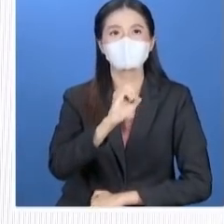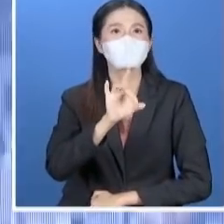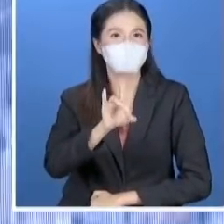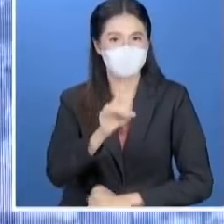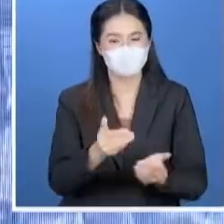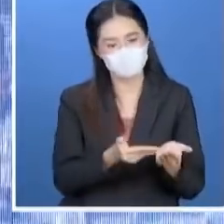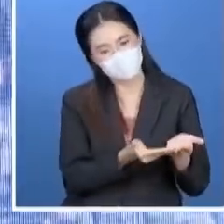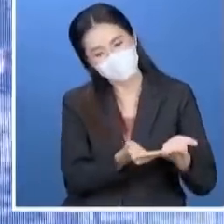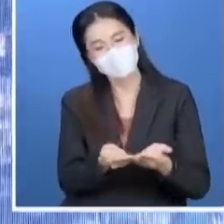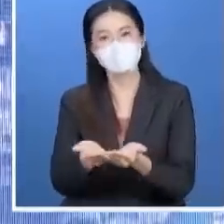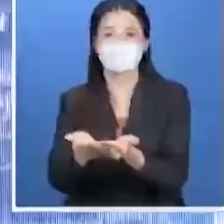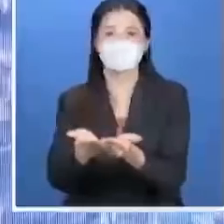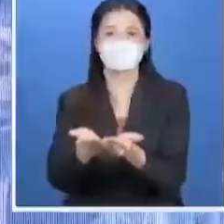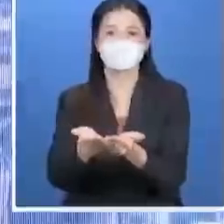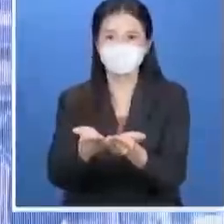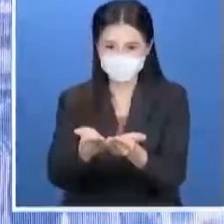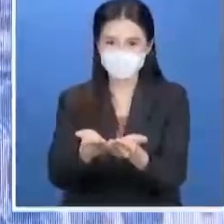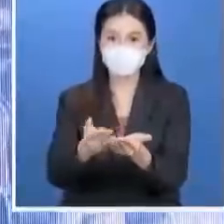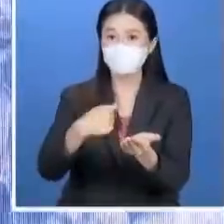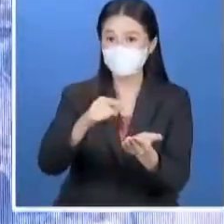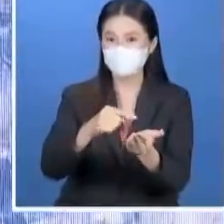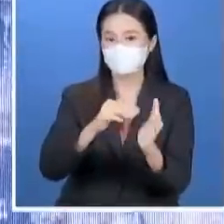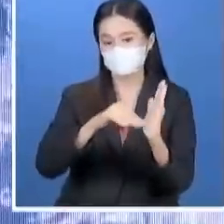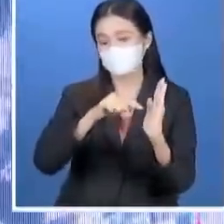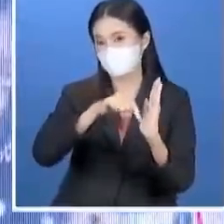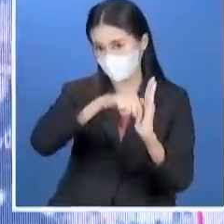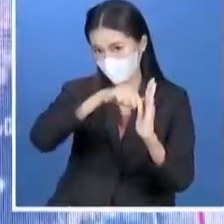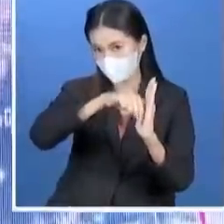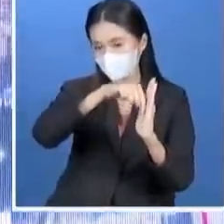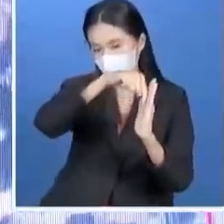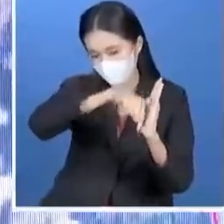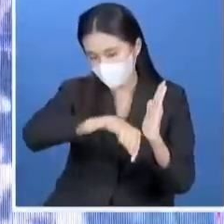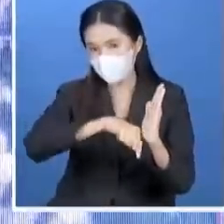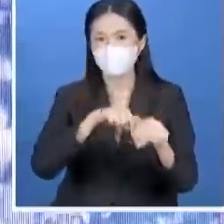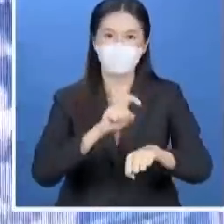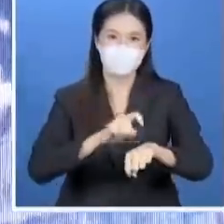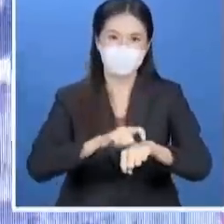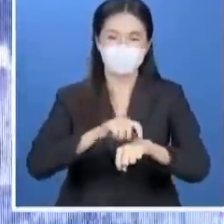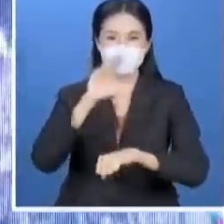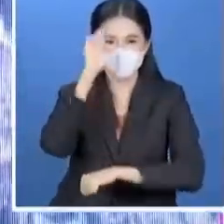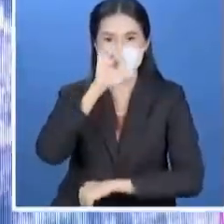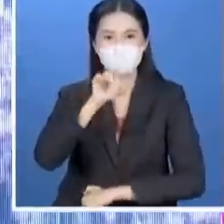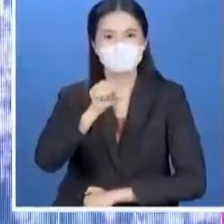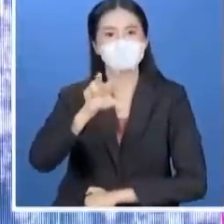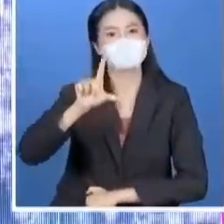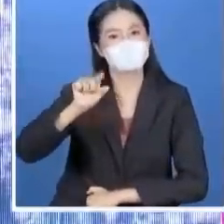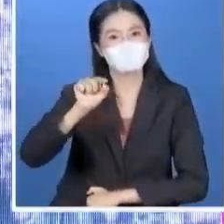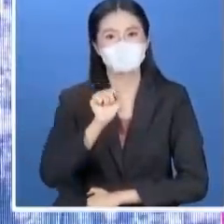เรือก็ออกเดินทางออกจากร้านอาหารมุ่งหน้าทางทิศใต้เมื่อถึงเวลา 20:30 บริเวณ